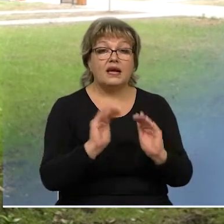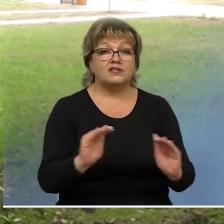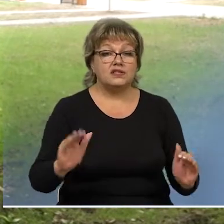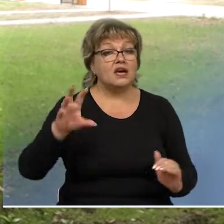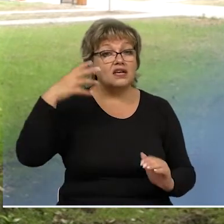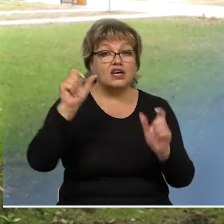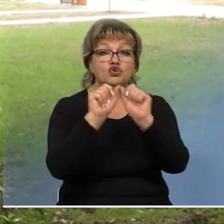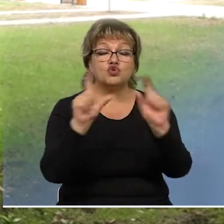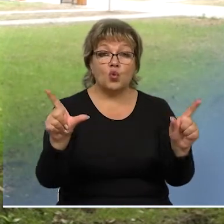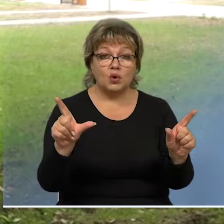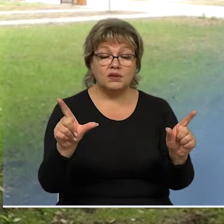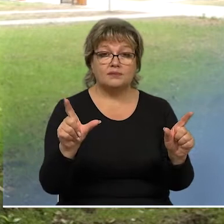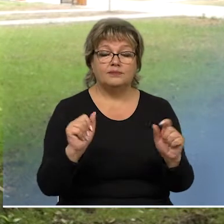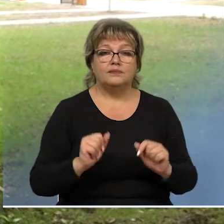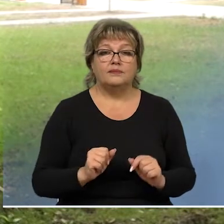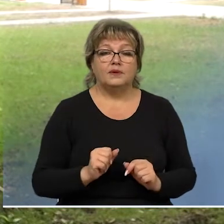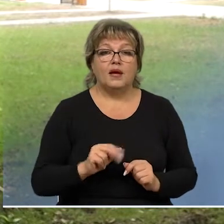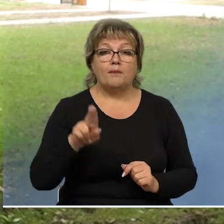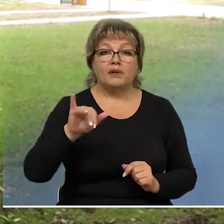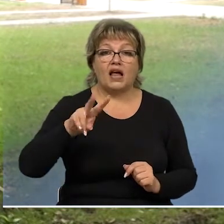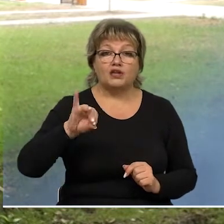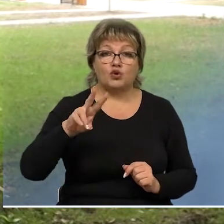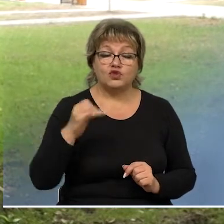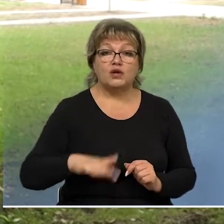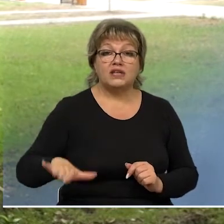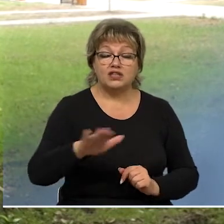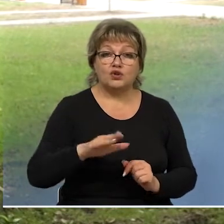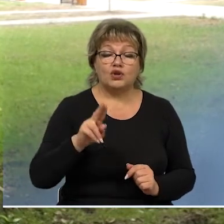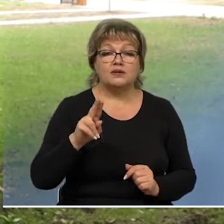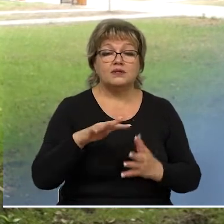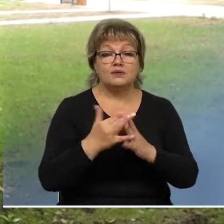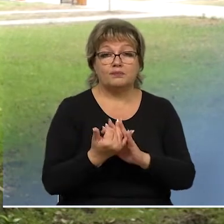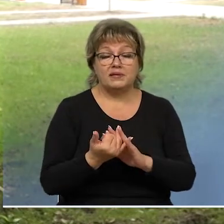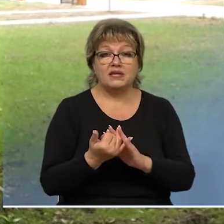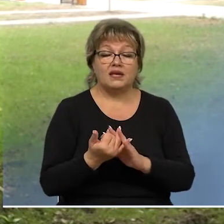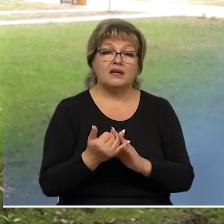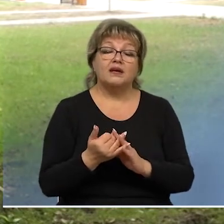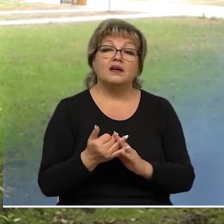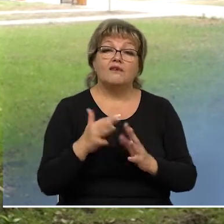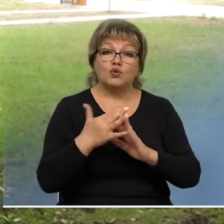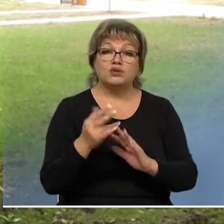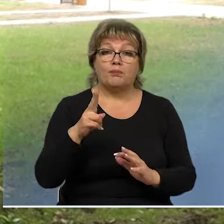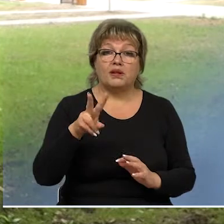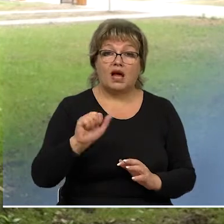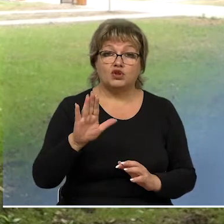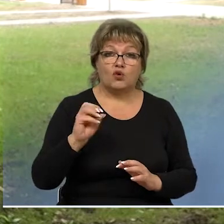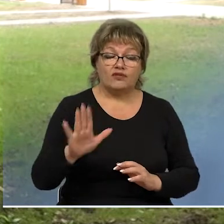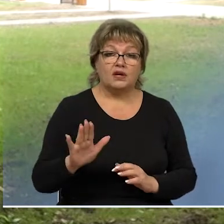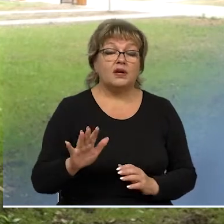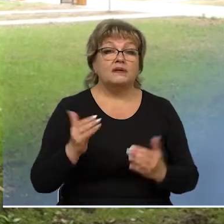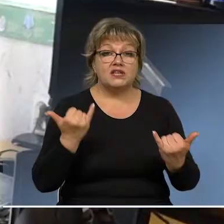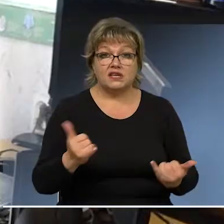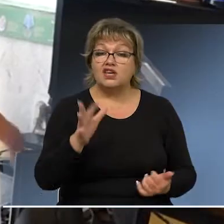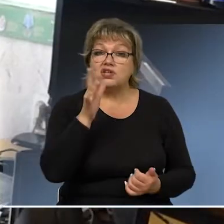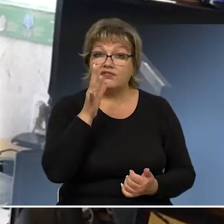для детей казачий школы платов sky на территории ковалевского сельского поселения вот хуторе